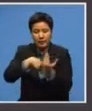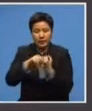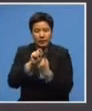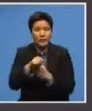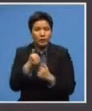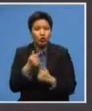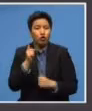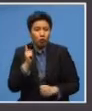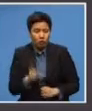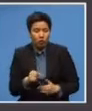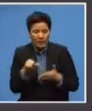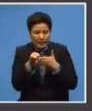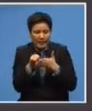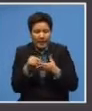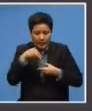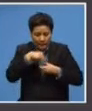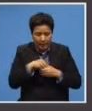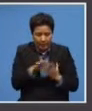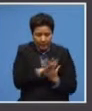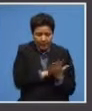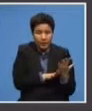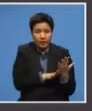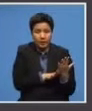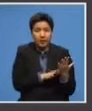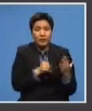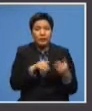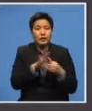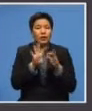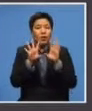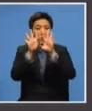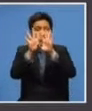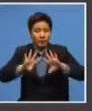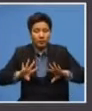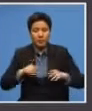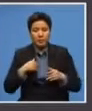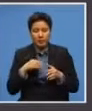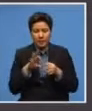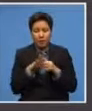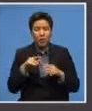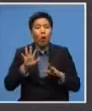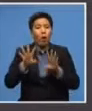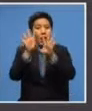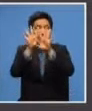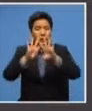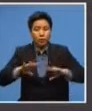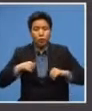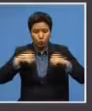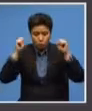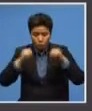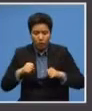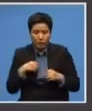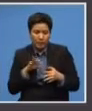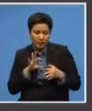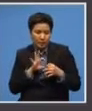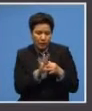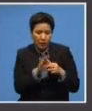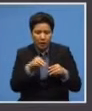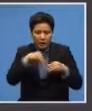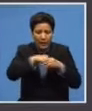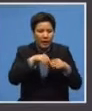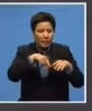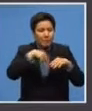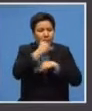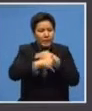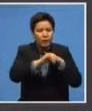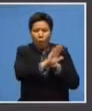นั่นเป็นเรื่องที่เราต้องแก้กันภายในนะหลักการอาเซียนเนี่ยเราจะไม่ยุ่งเกี่ยวกับการภายในซึ่งกันและกันสนับสนุนซึ่งกันและกันในการ